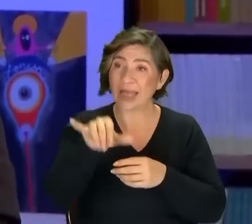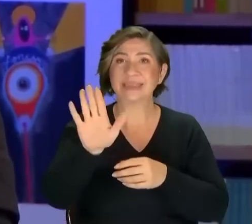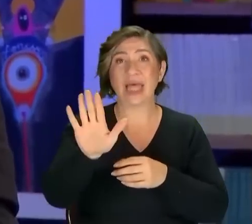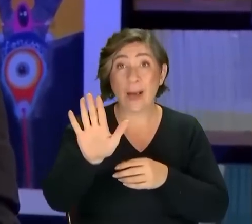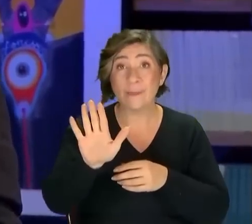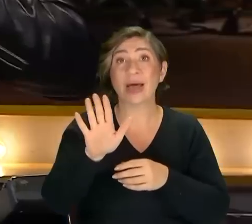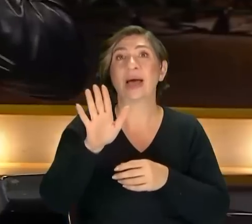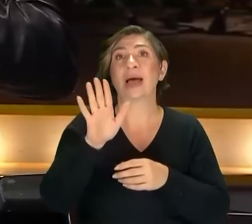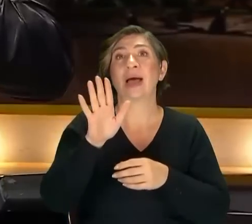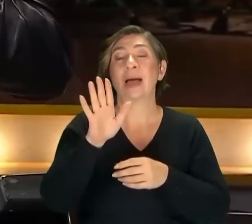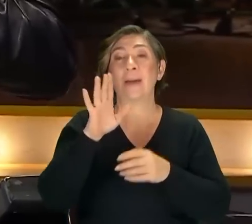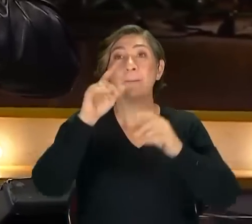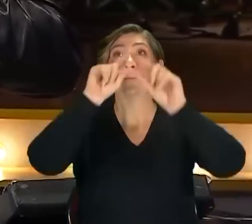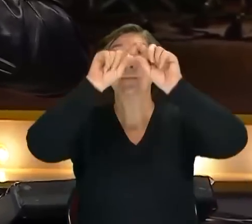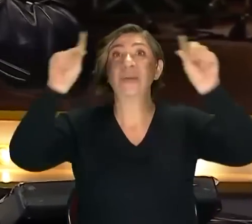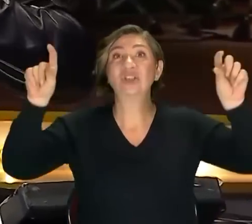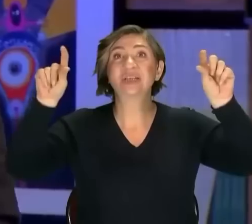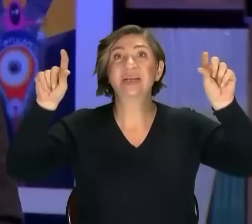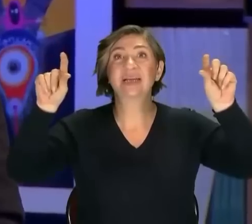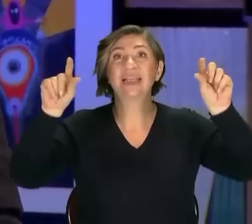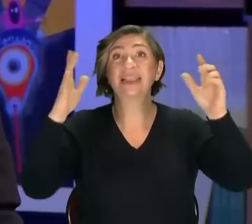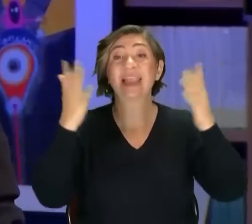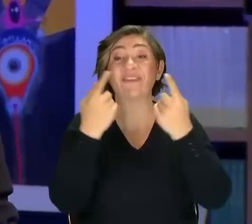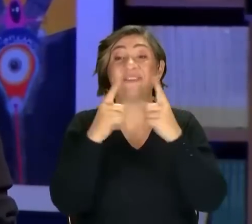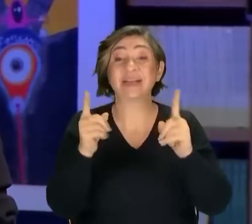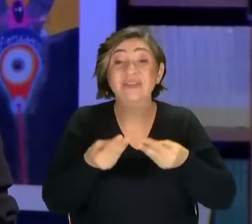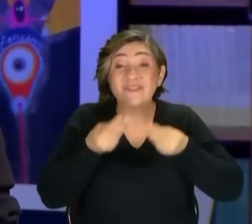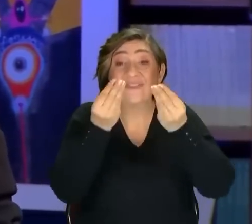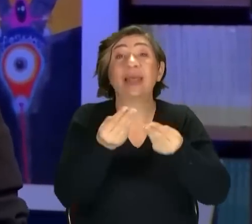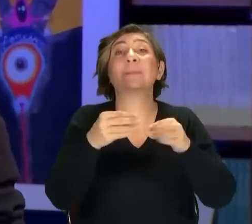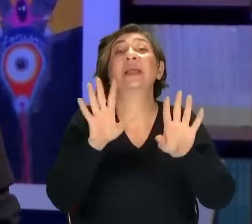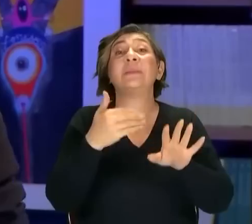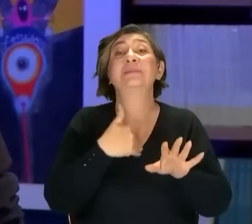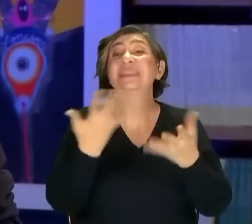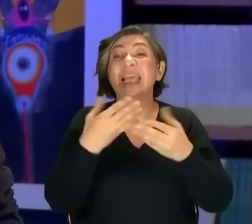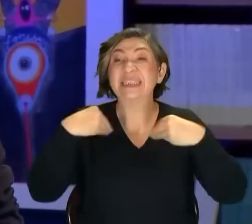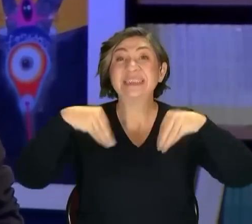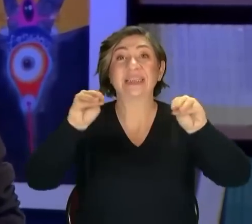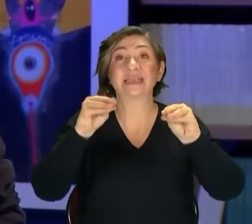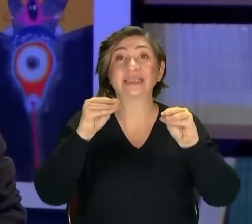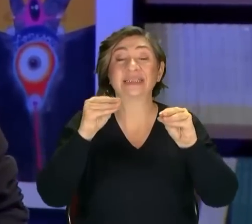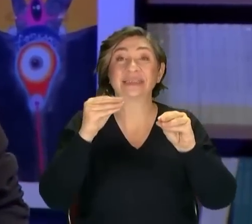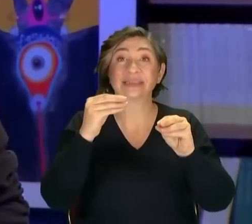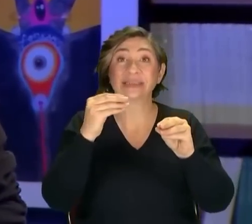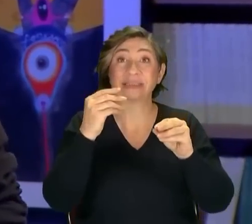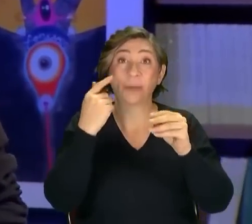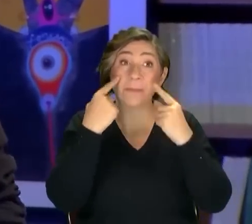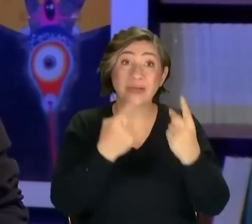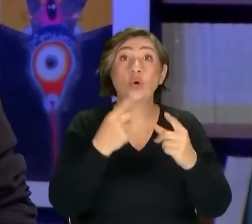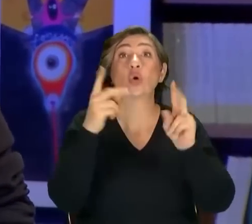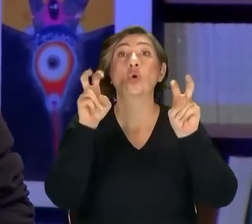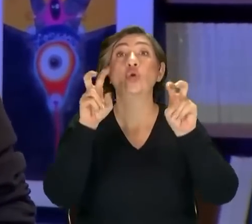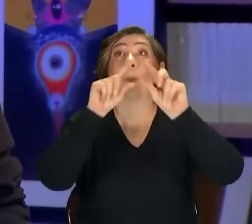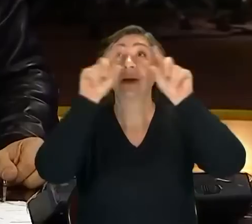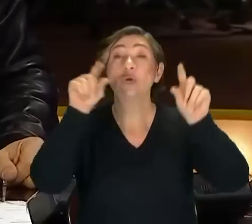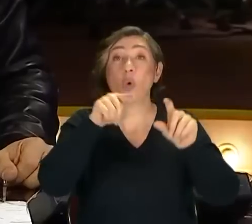ama aslında başlıkları şey değil biliyor musun? Neyi farklı sunayımdan ziyade ya biz neyi satarızla ilgilendikleri için ve konu başlığı